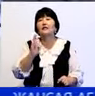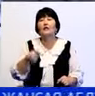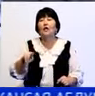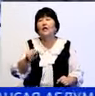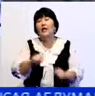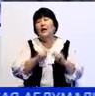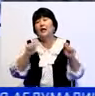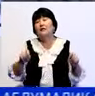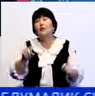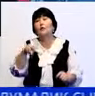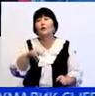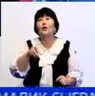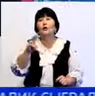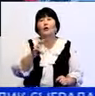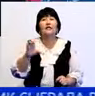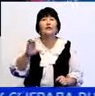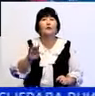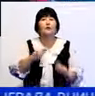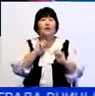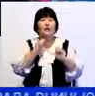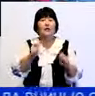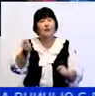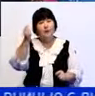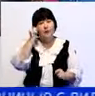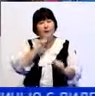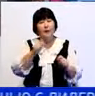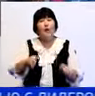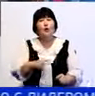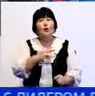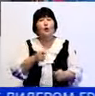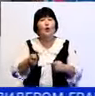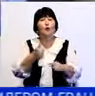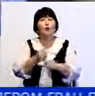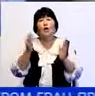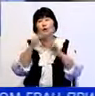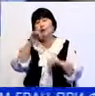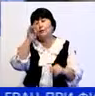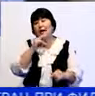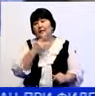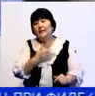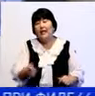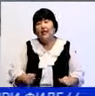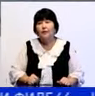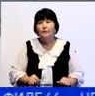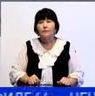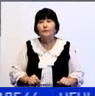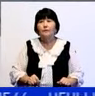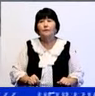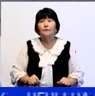На церемонии Мурату Нурсеитову за постройку медресе был вручен памятный подарок Духовного управления мусульман Казахстана.